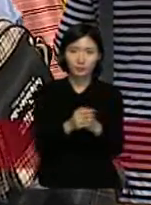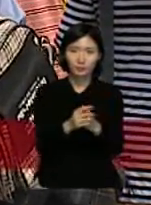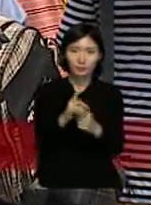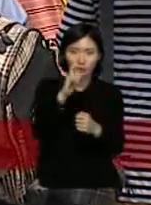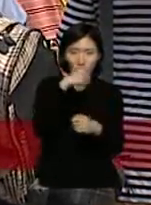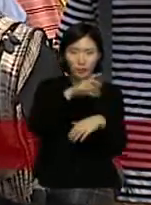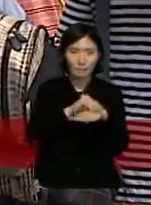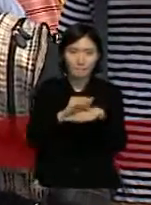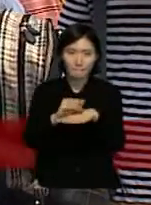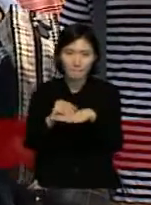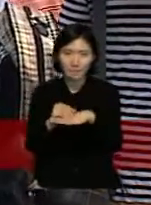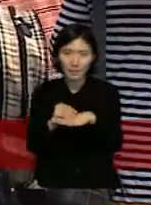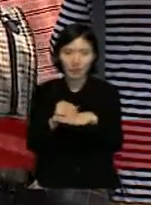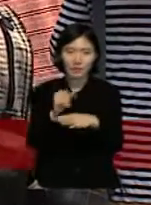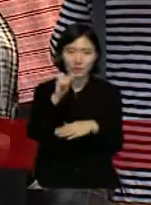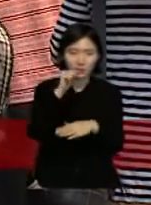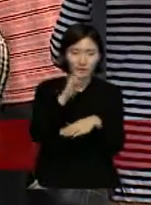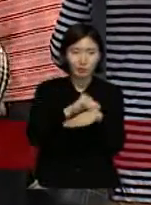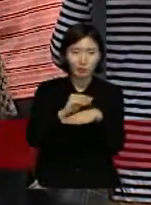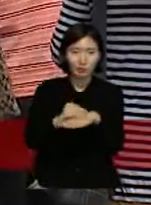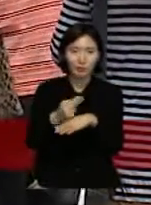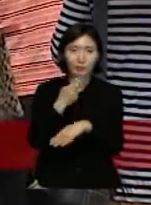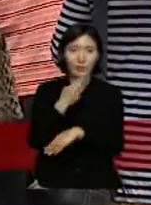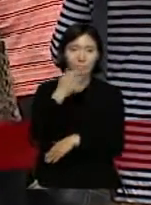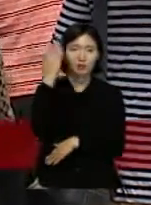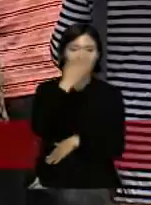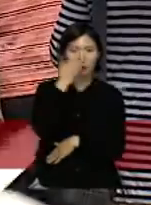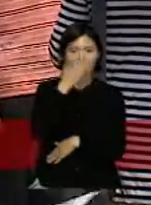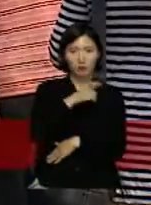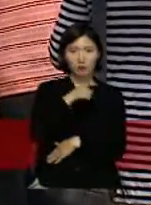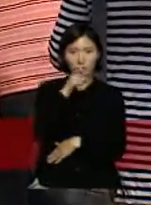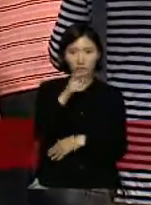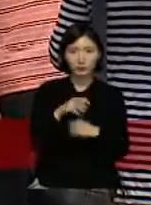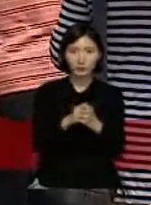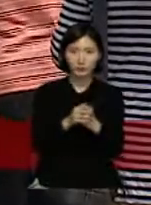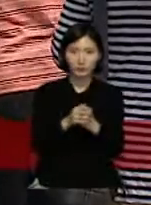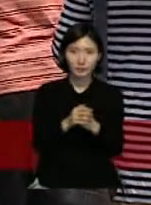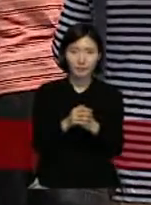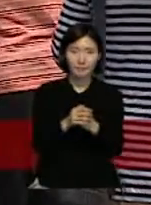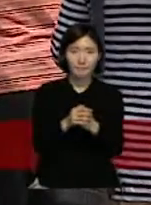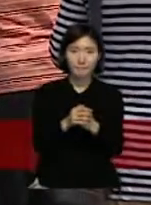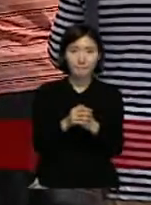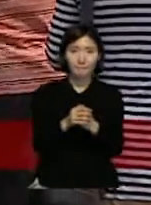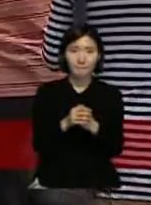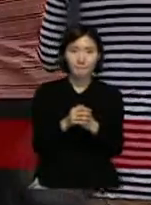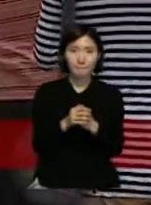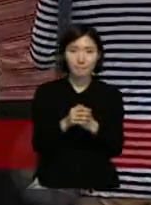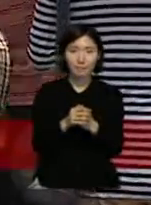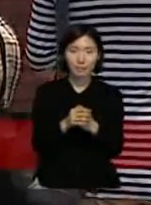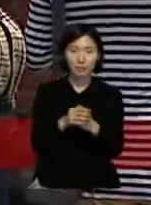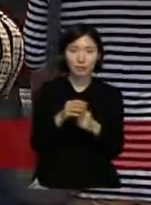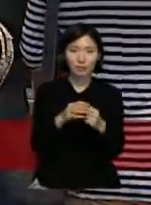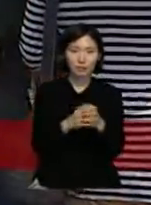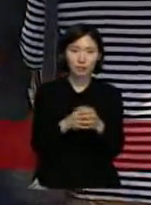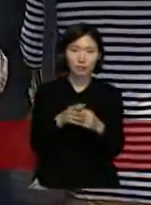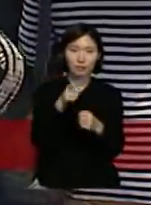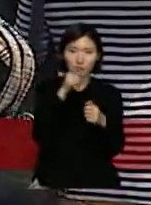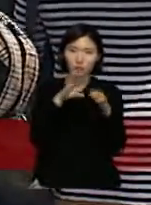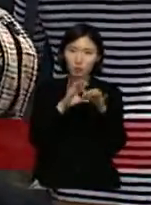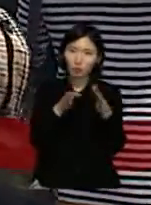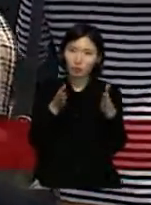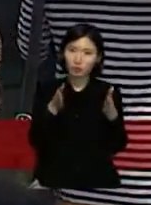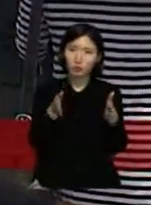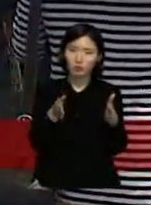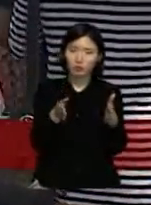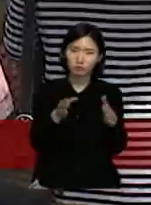없고요. 녹물도 안 나오고 깨끗한 물이죠. 우리가 그 정수장에서 아주 깨끗한 물인데 관으로 인해서 약간 불순물이